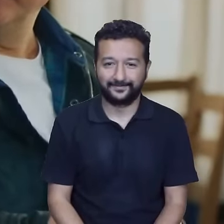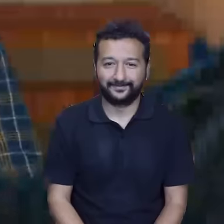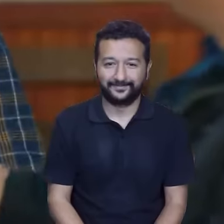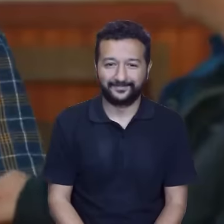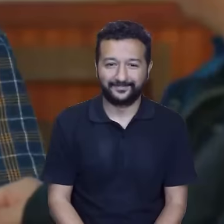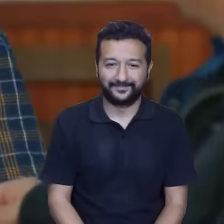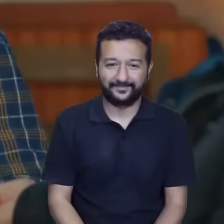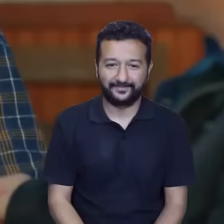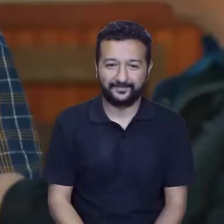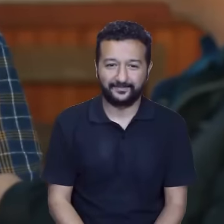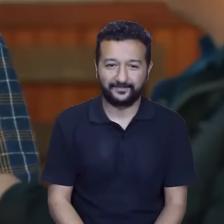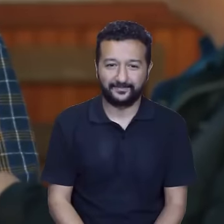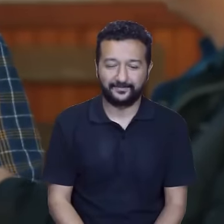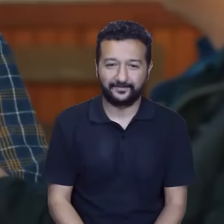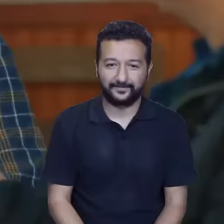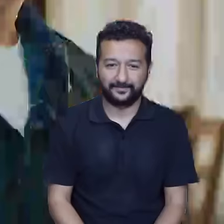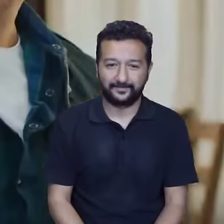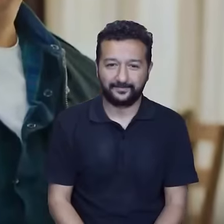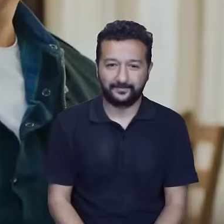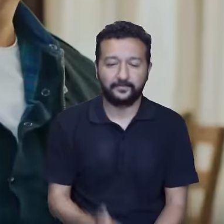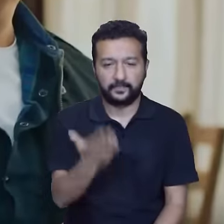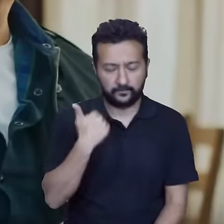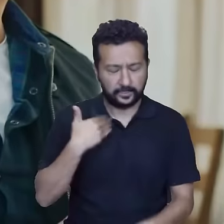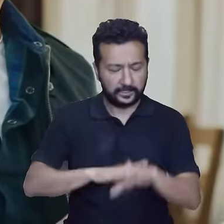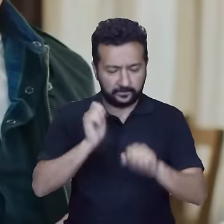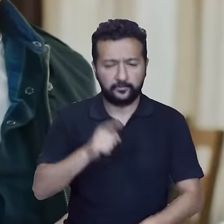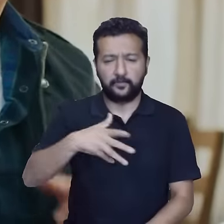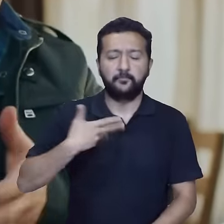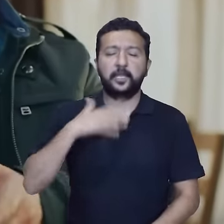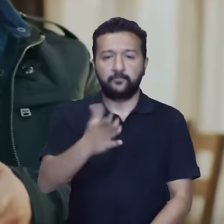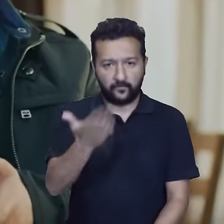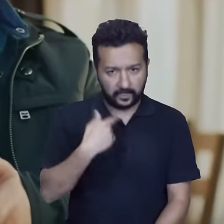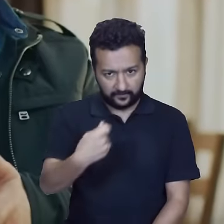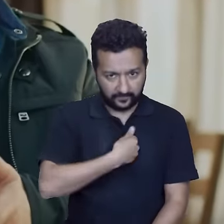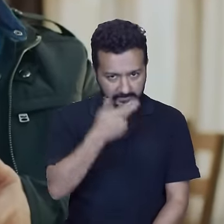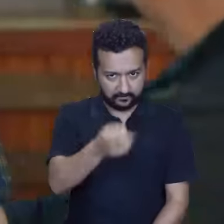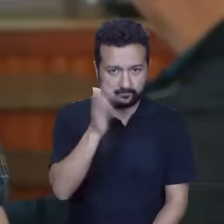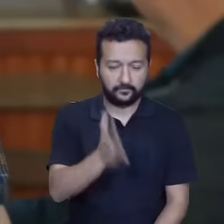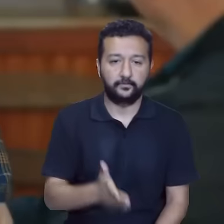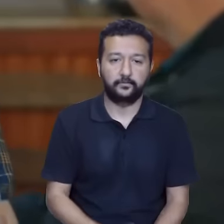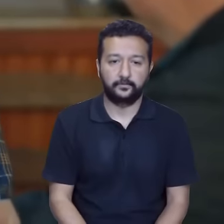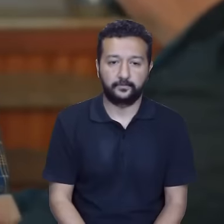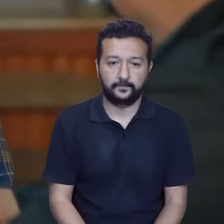saydığı paralara bakarken sabırsız elini uzattı. Ben halledeceğim, sen merak etme. Ver biraz daha ya.